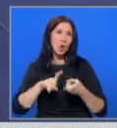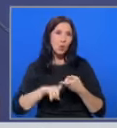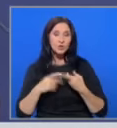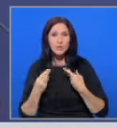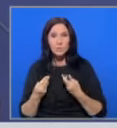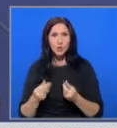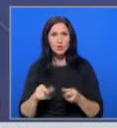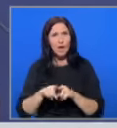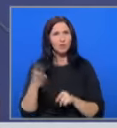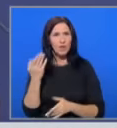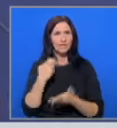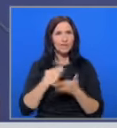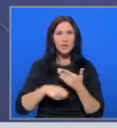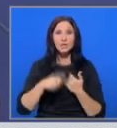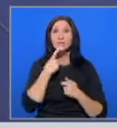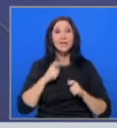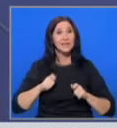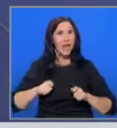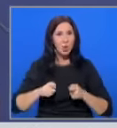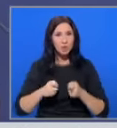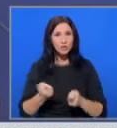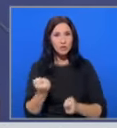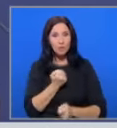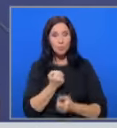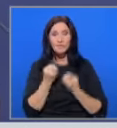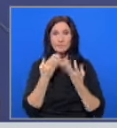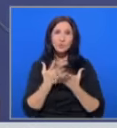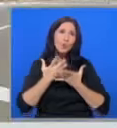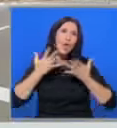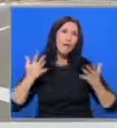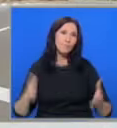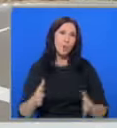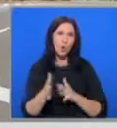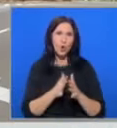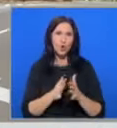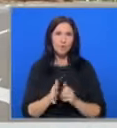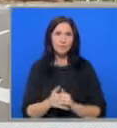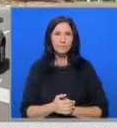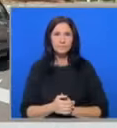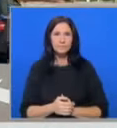погрижи, както те твърдят, за терористите и да убие възможно най-много хора.